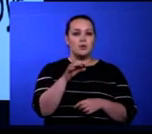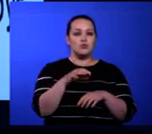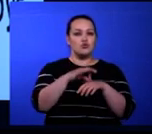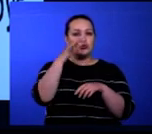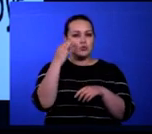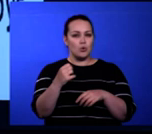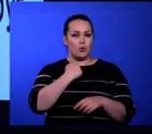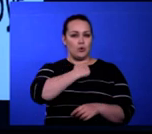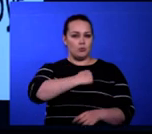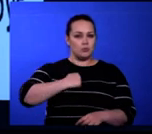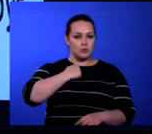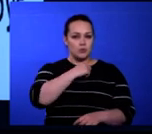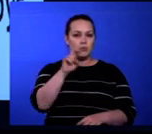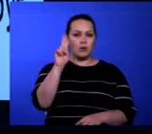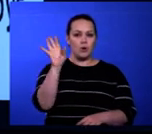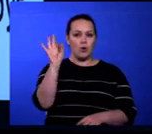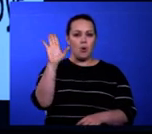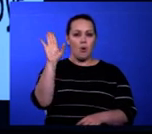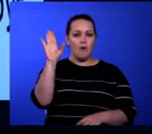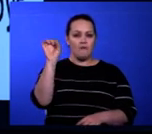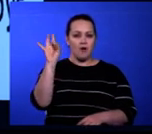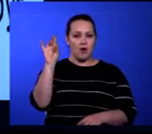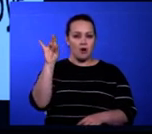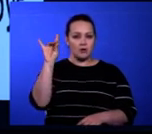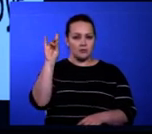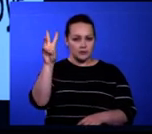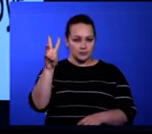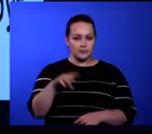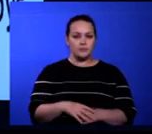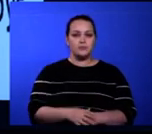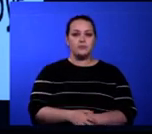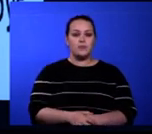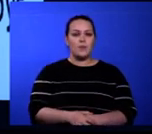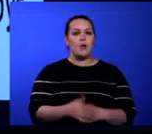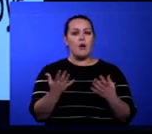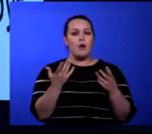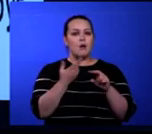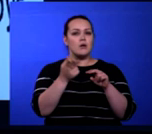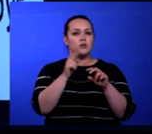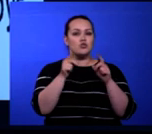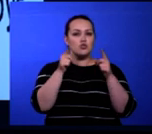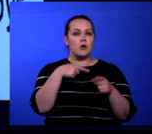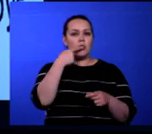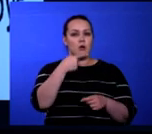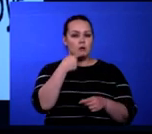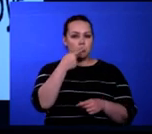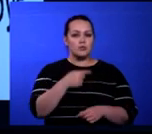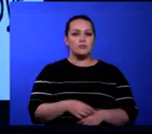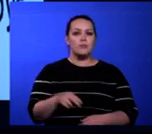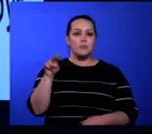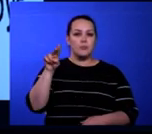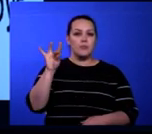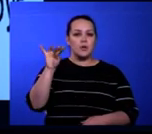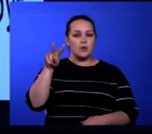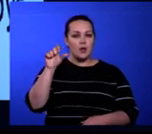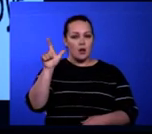коварным. У вас также? Отлично. Какая это часть речи? Прилагательное. А